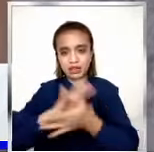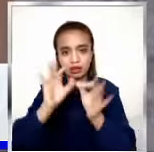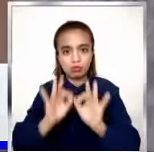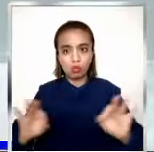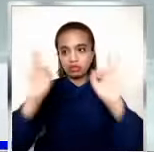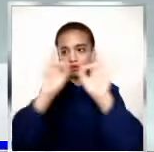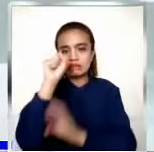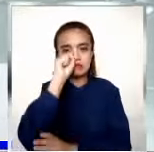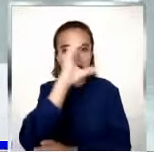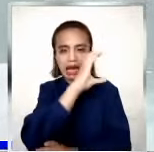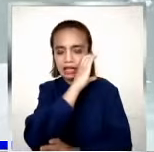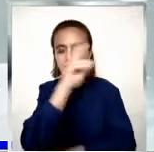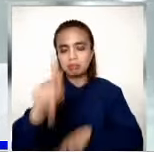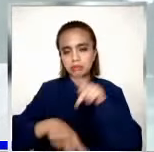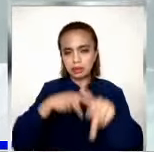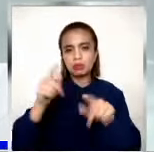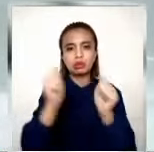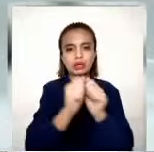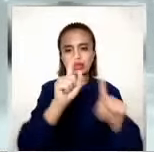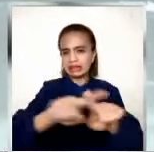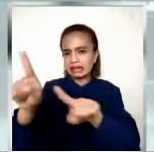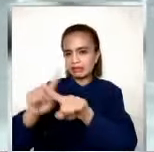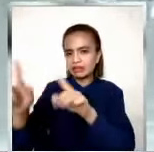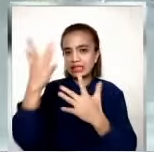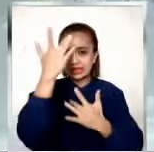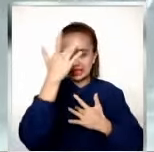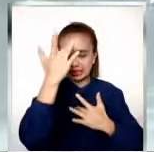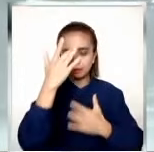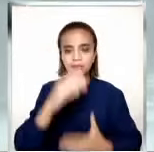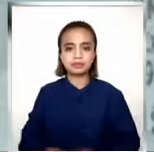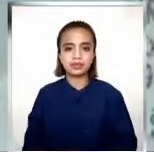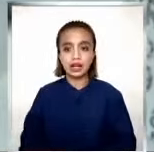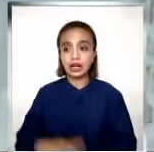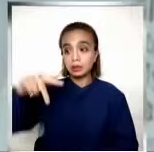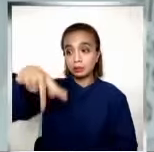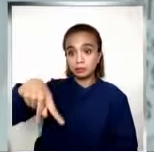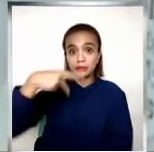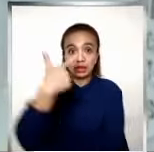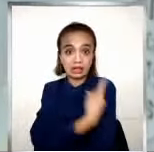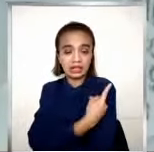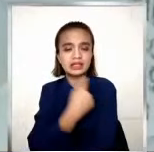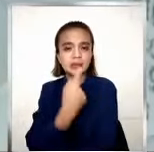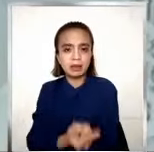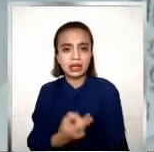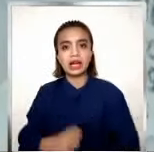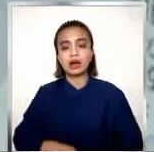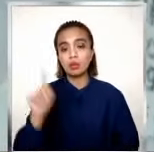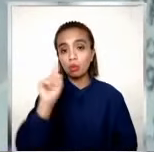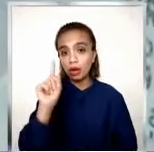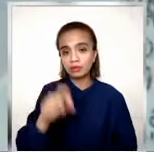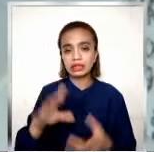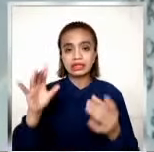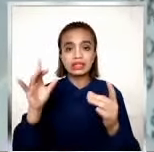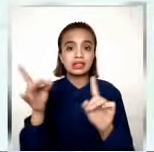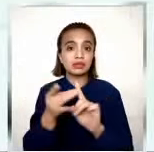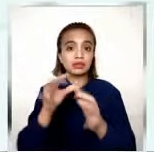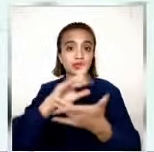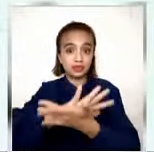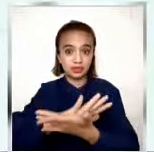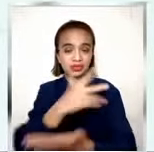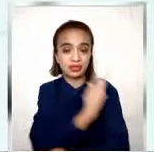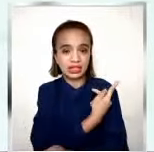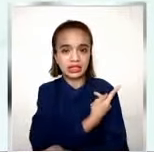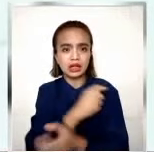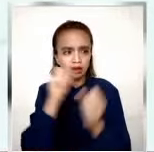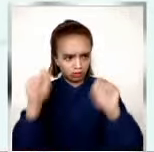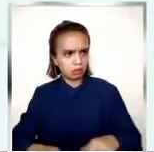comorbidity. Ang Pfizer at BioNTech nag-anunsyong epektibo ang lower dose ng kanilang COVID-19 vaccine sa 5 to 11 years old.